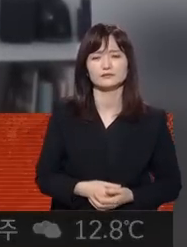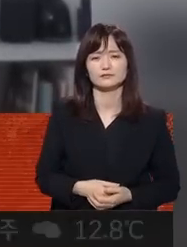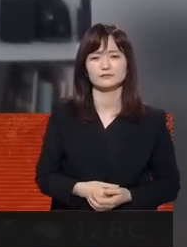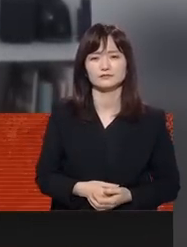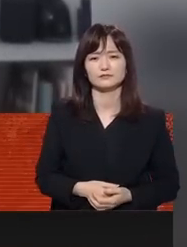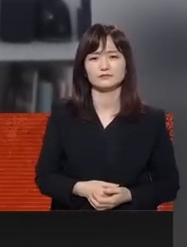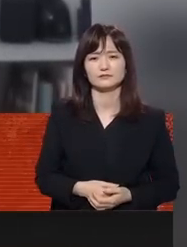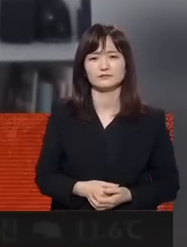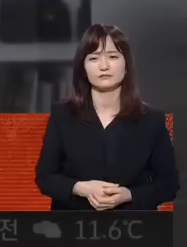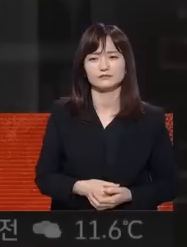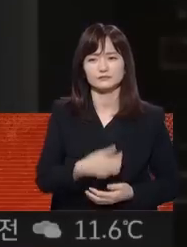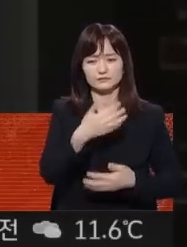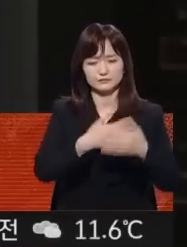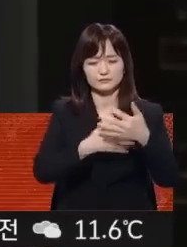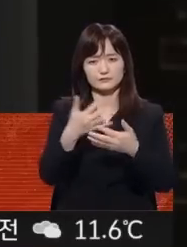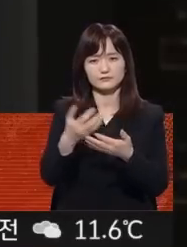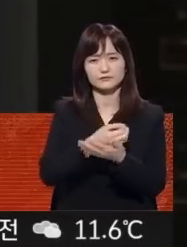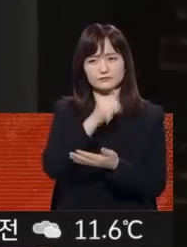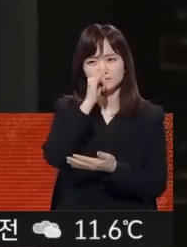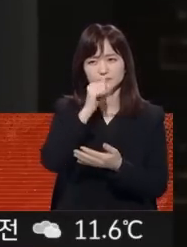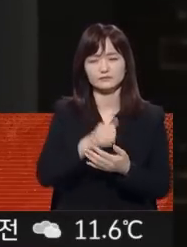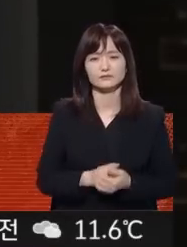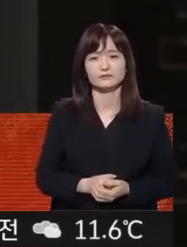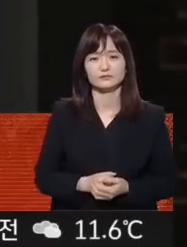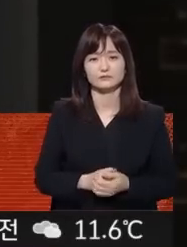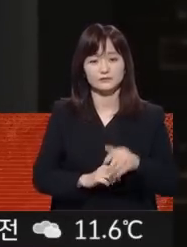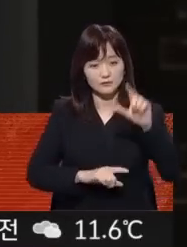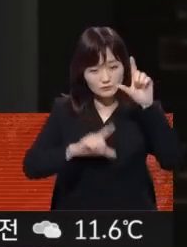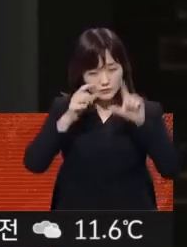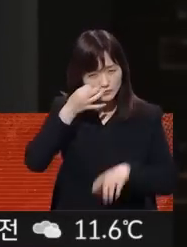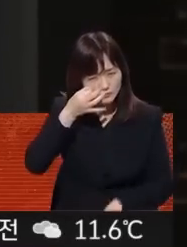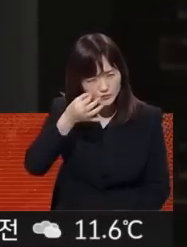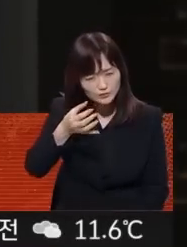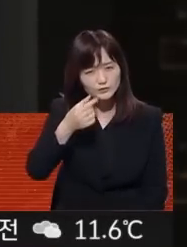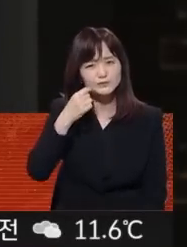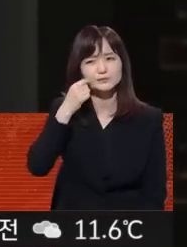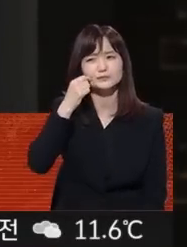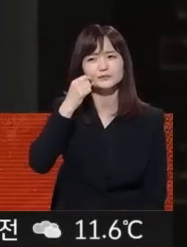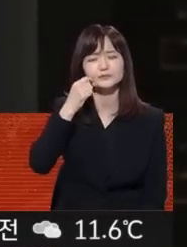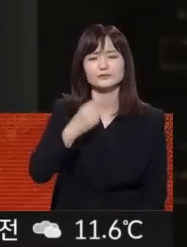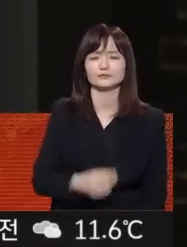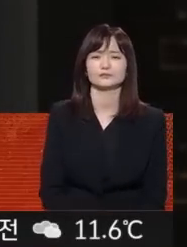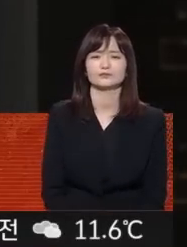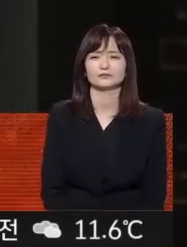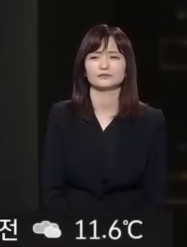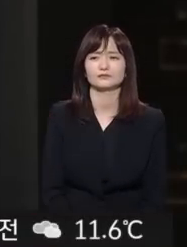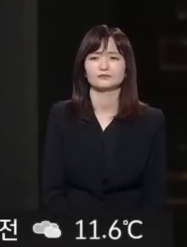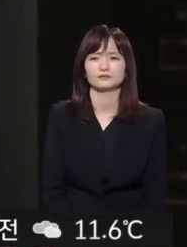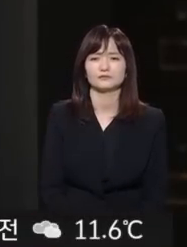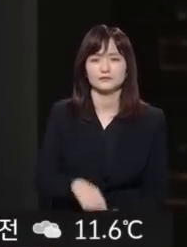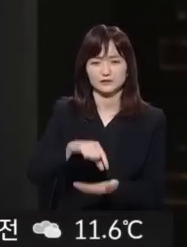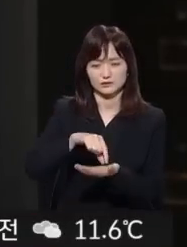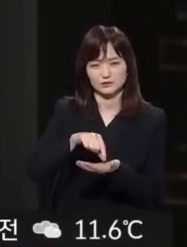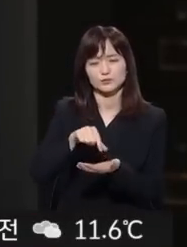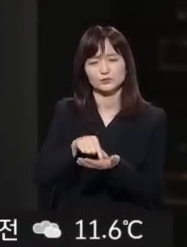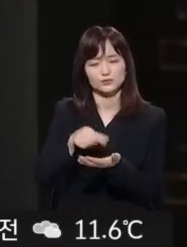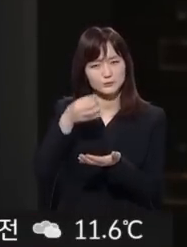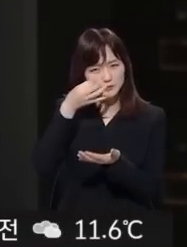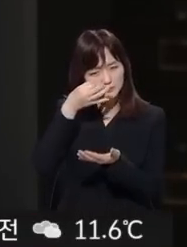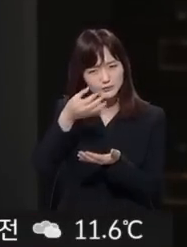그 영상을 다 갖고 있지만 그 장면을 차마 보여드릴 수가 없어서 일단 이 정도까지만 보여드리는데